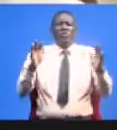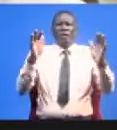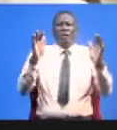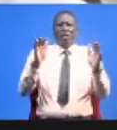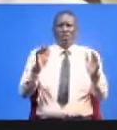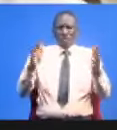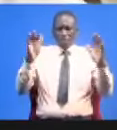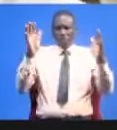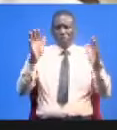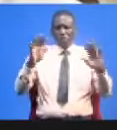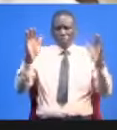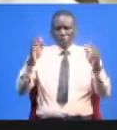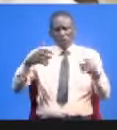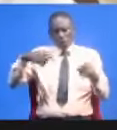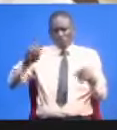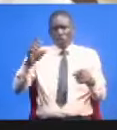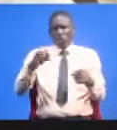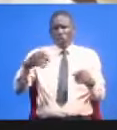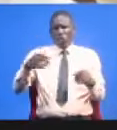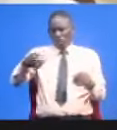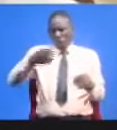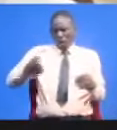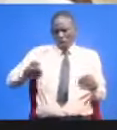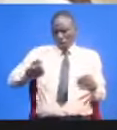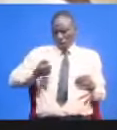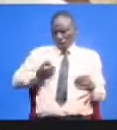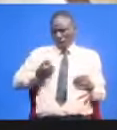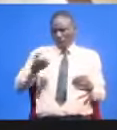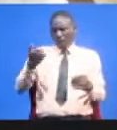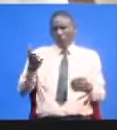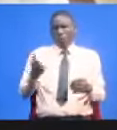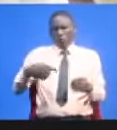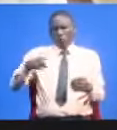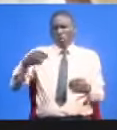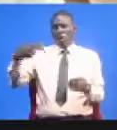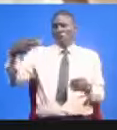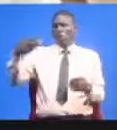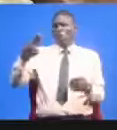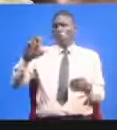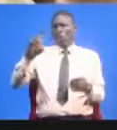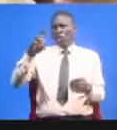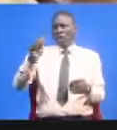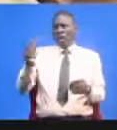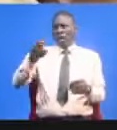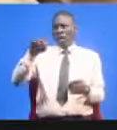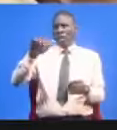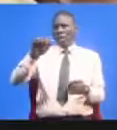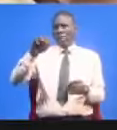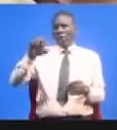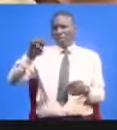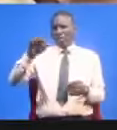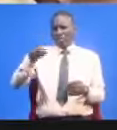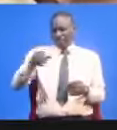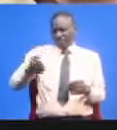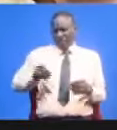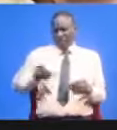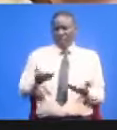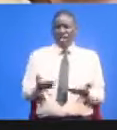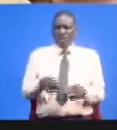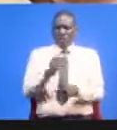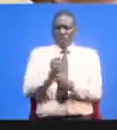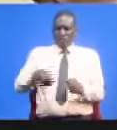kusherehekea sherehe ya ushindi wa msichana wetu Hulda Nyamisa Omesa. Huyu msichana